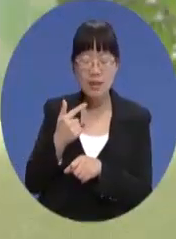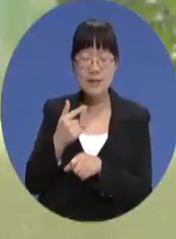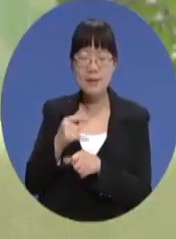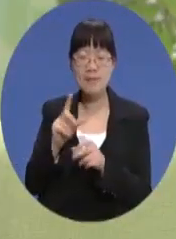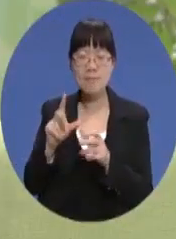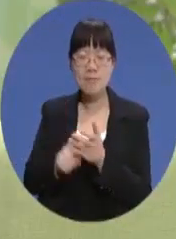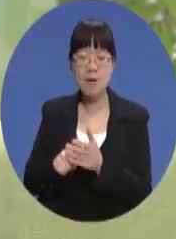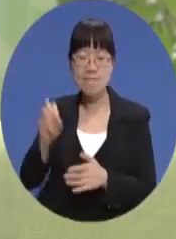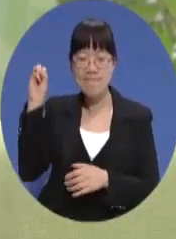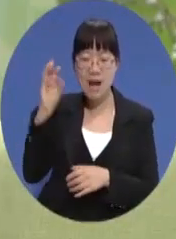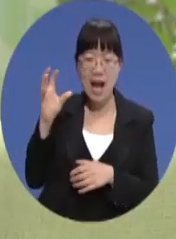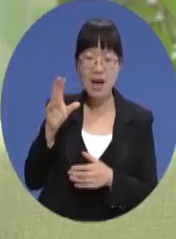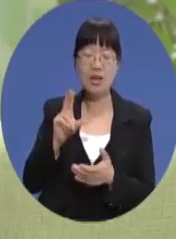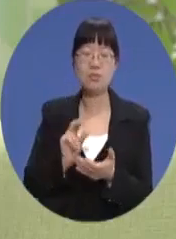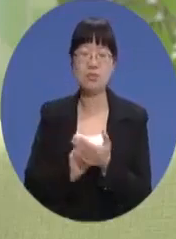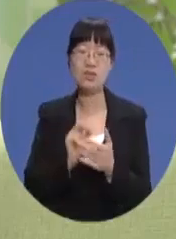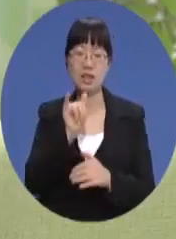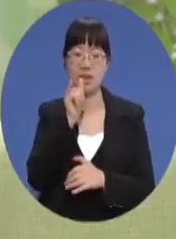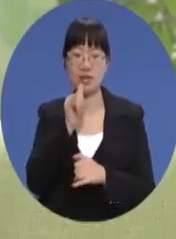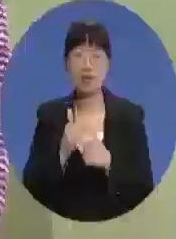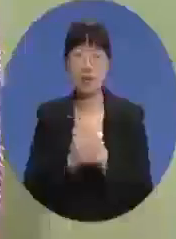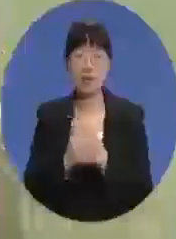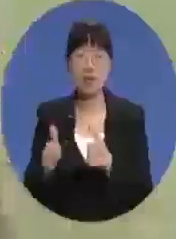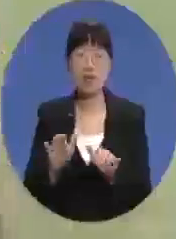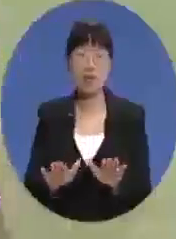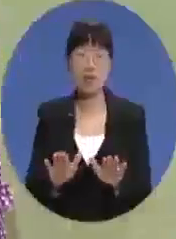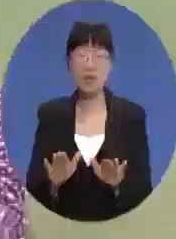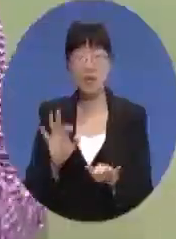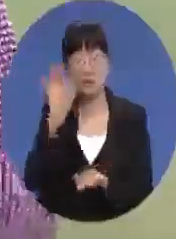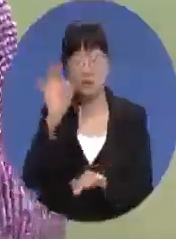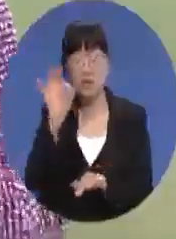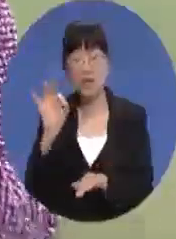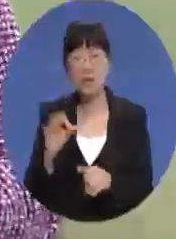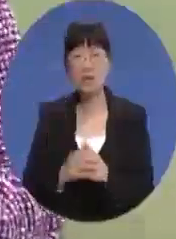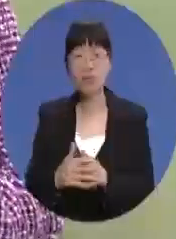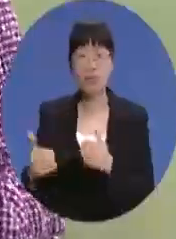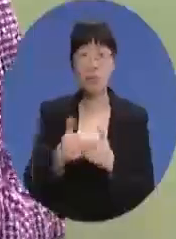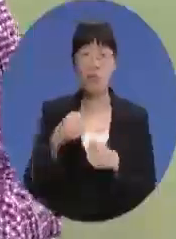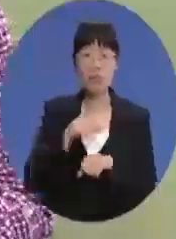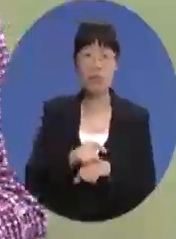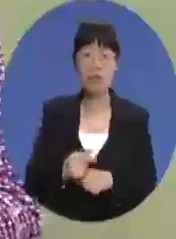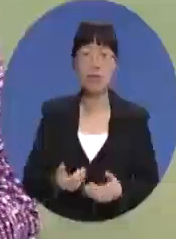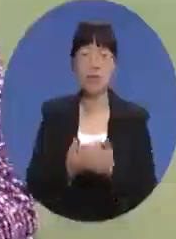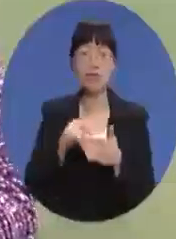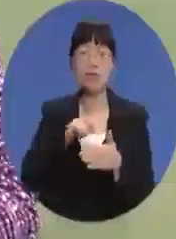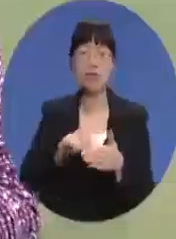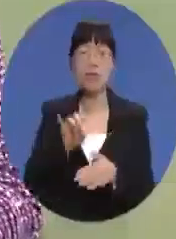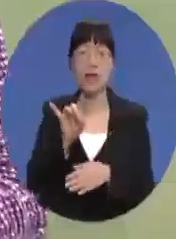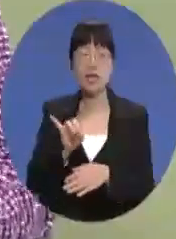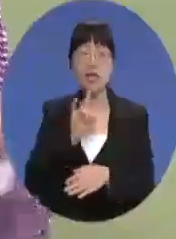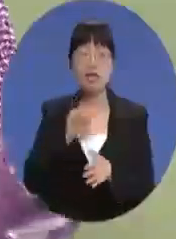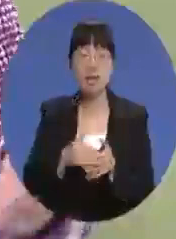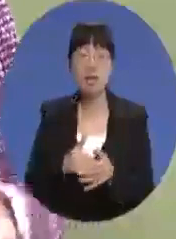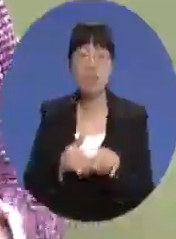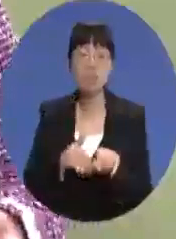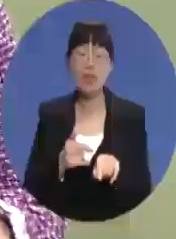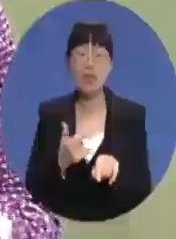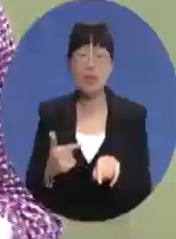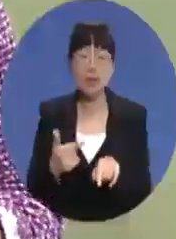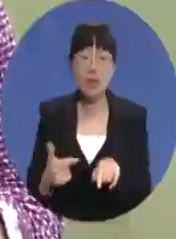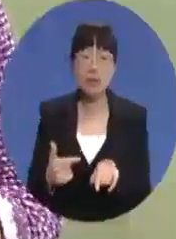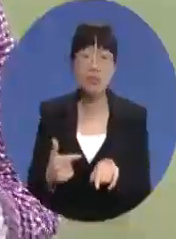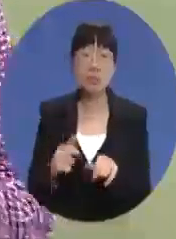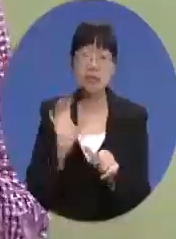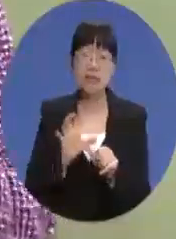던진다. 이거는 진짜 문제가 있는 그렇죠. 거잖아요. 그렇죠. 던지는 것도 근데 사실은 이것도 보면요, 공격성의 발달의 일환이기는 해요. 그래서 그걸 너무